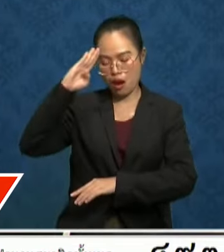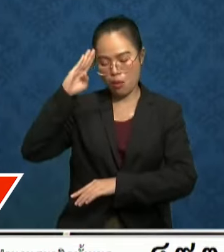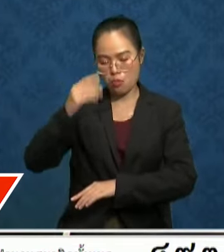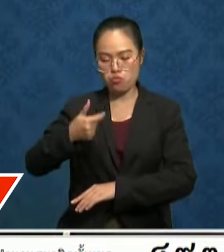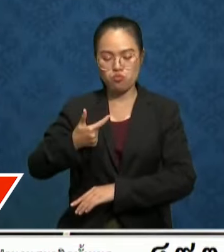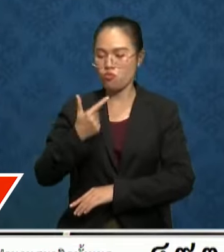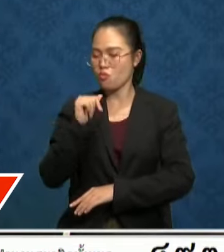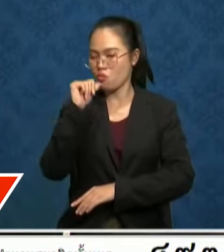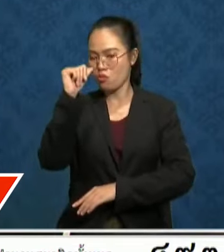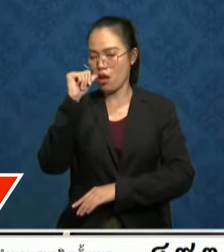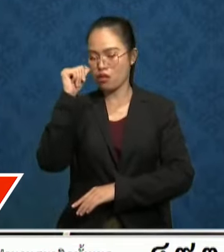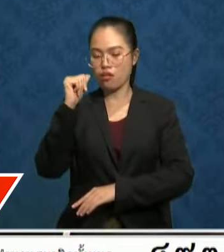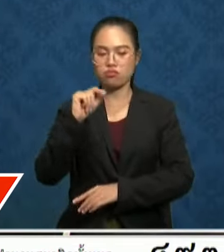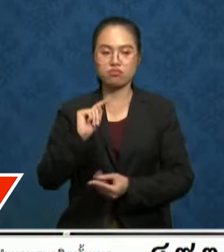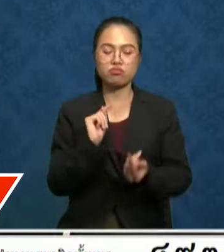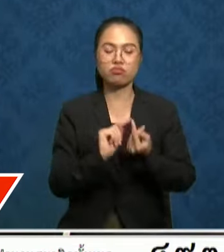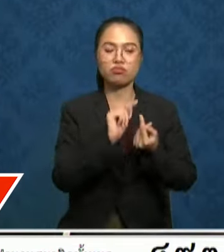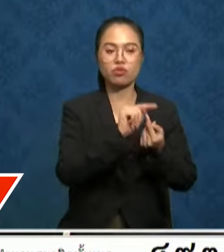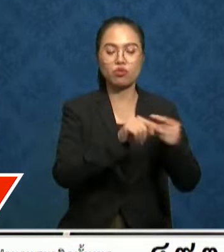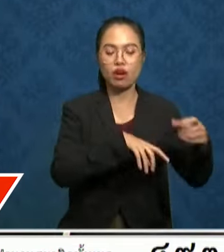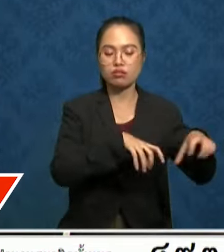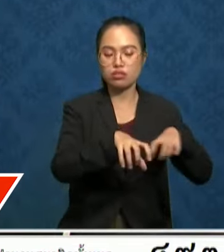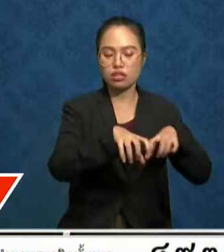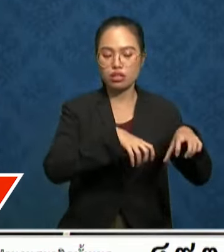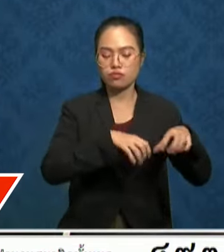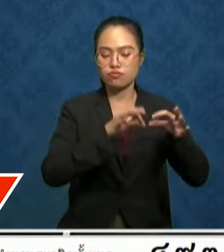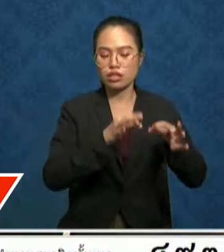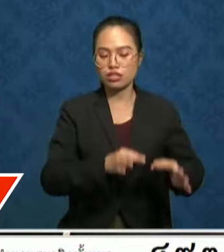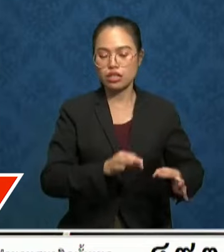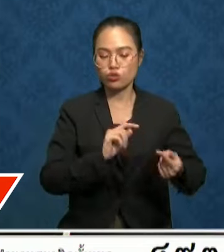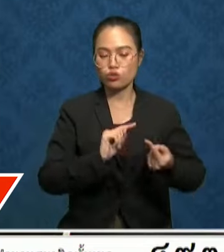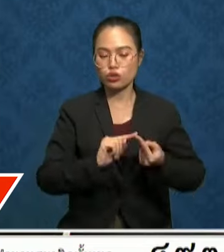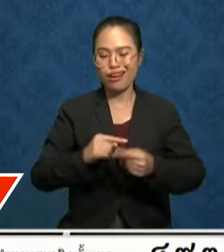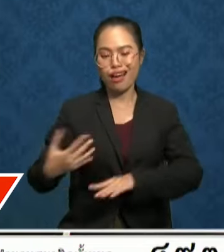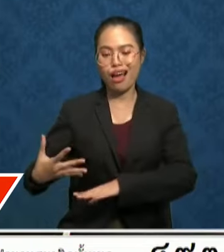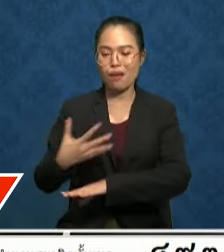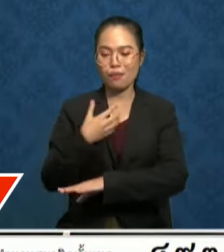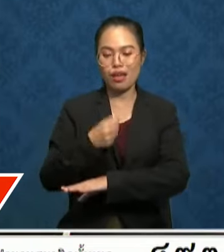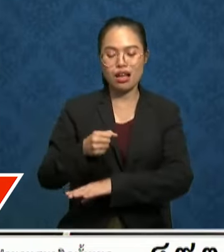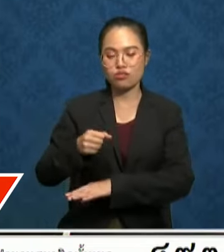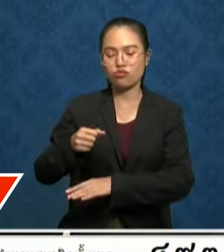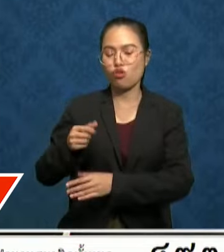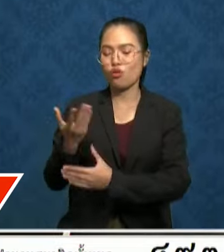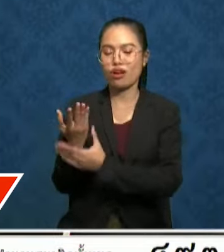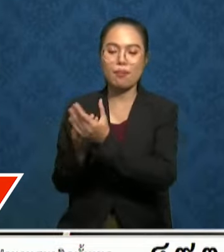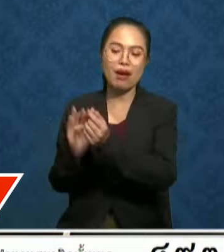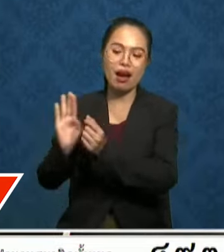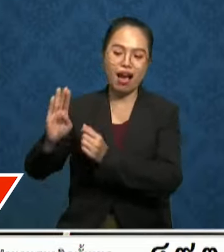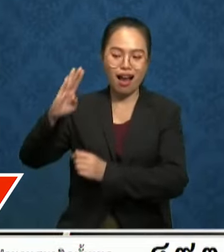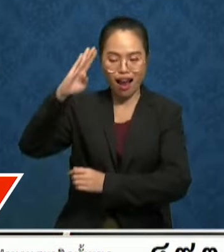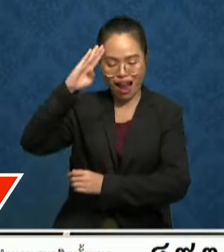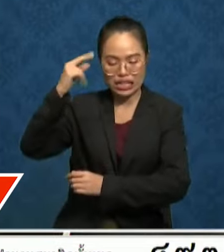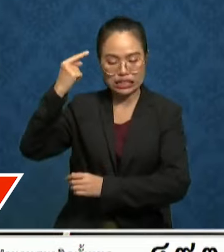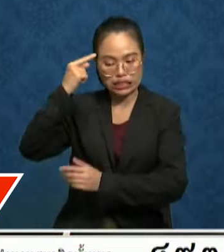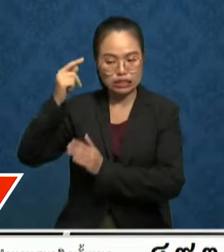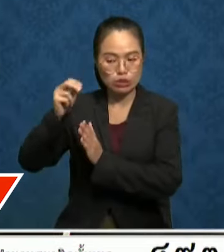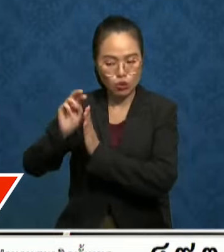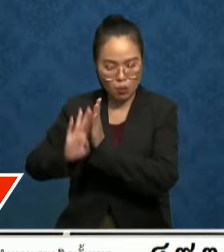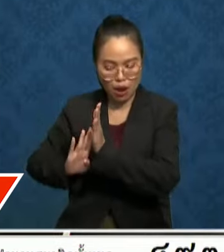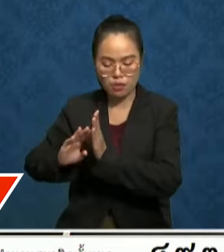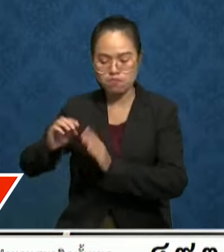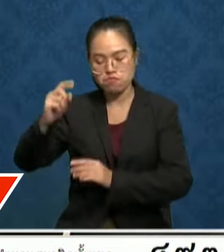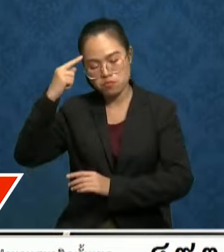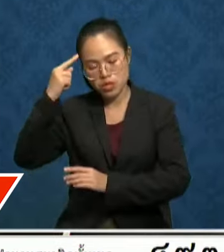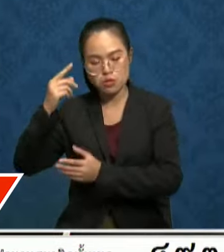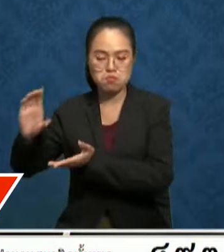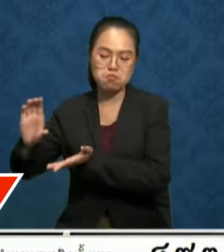เรือนในหลายกระบวนการตัดสินใจอาทิเช่นอำนาจของสภากลาโหมในการกำหนดนโยบายและการพิจารณางบประมาณอ